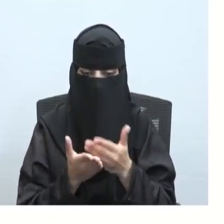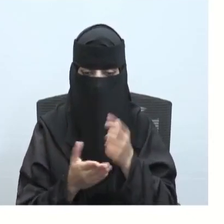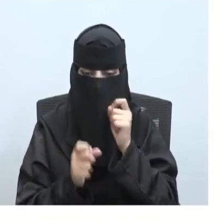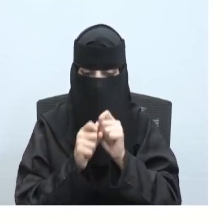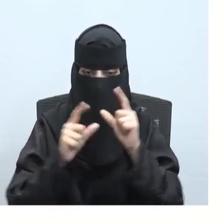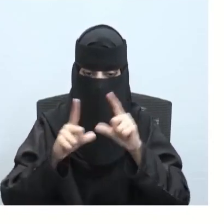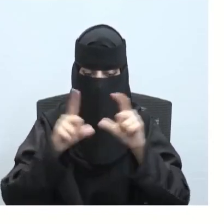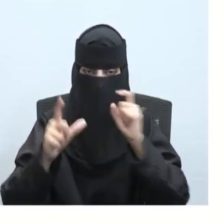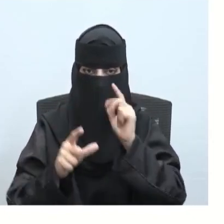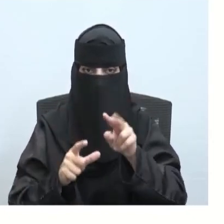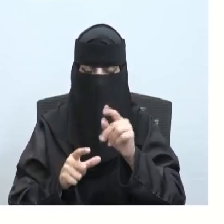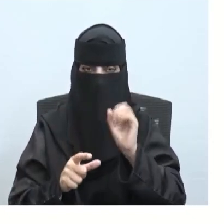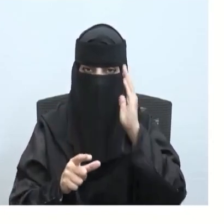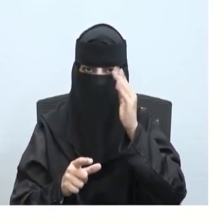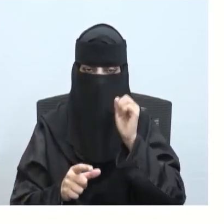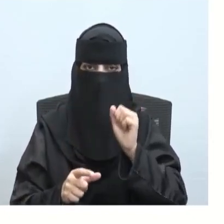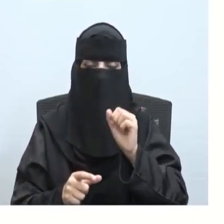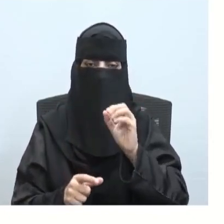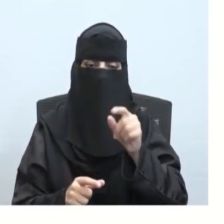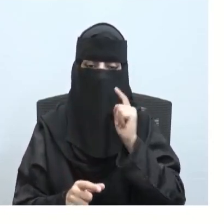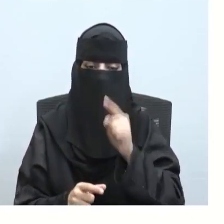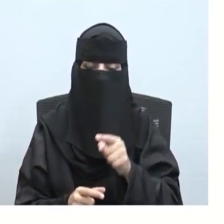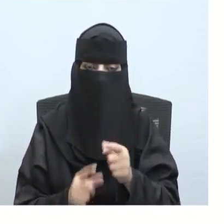لتظهر كلمة Hello Word بالتناوب.